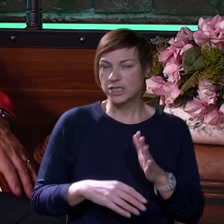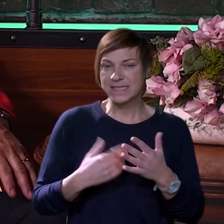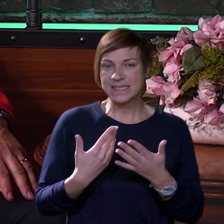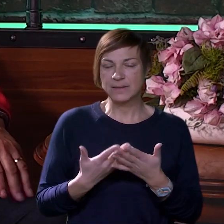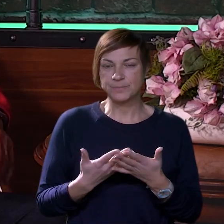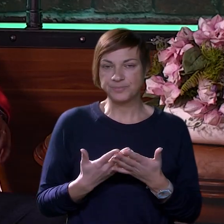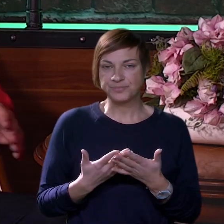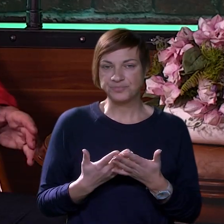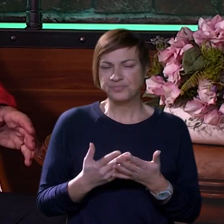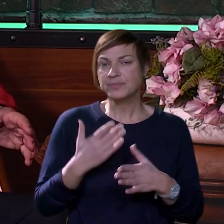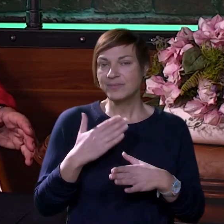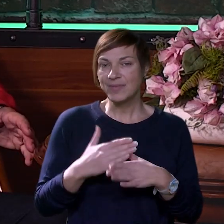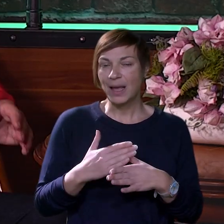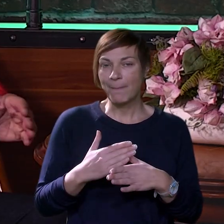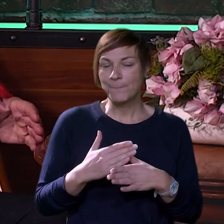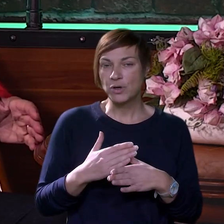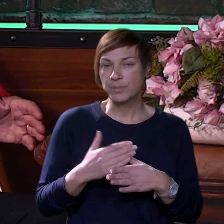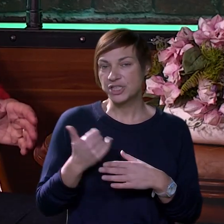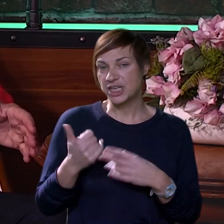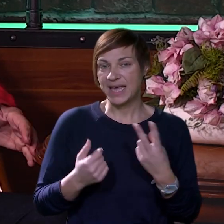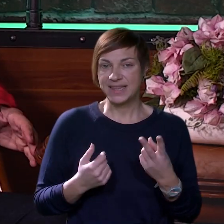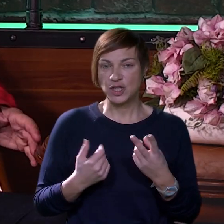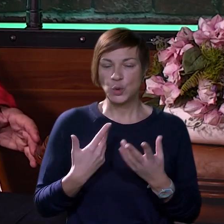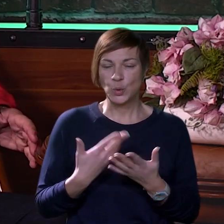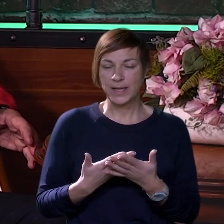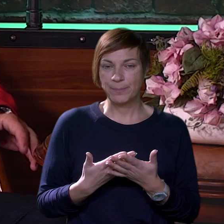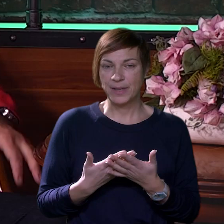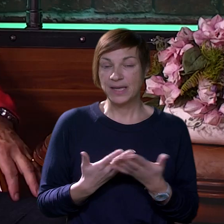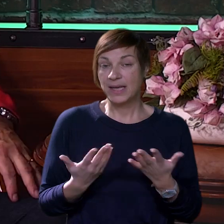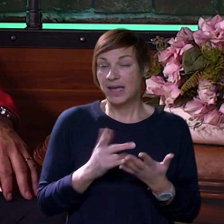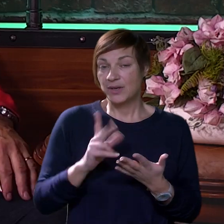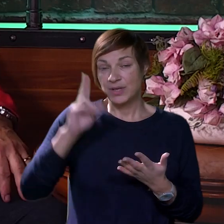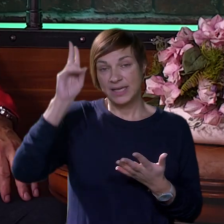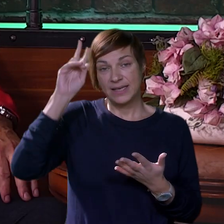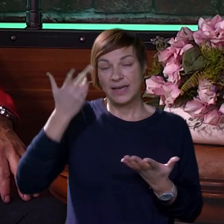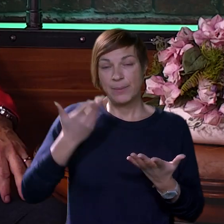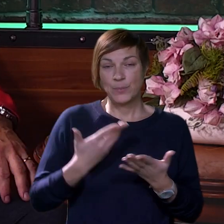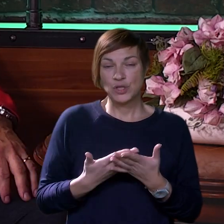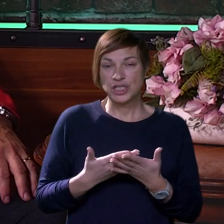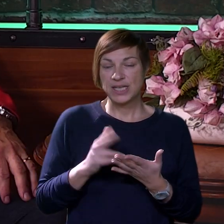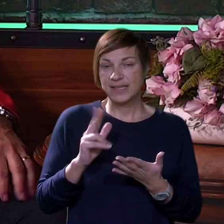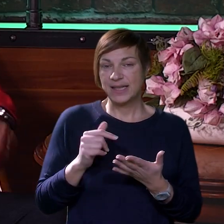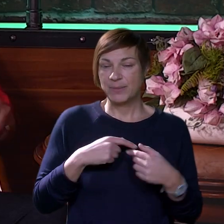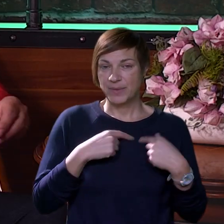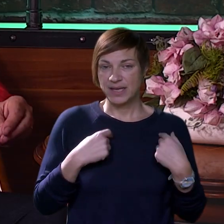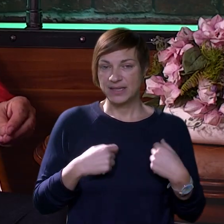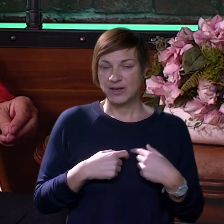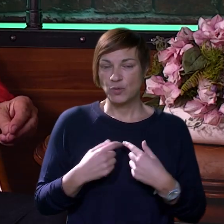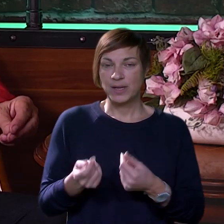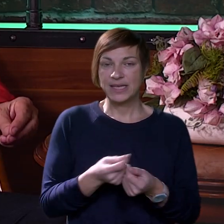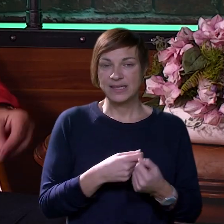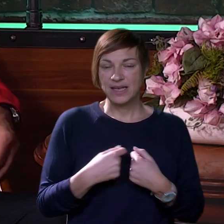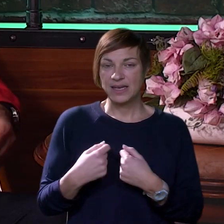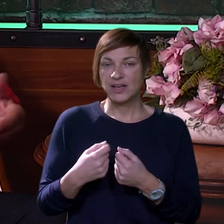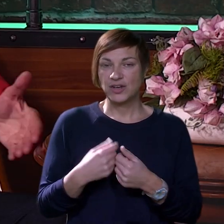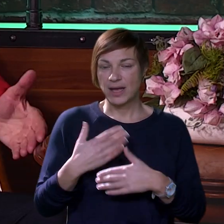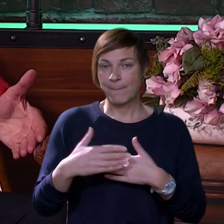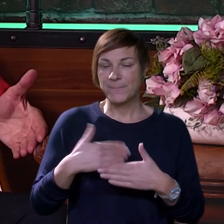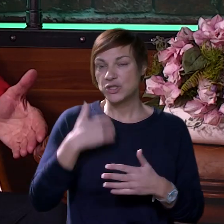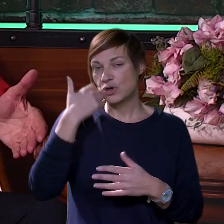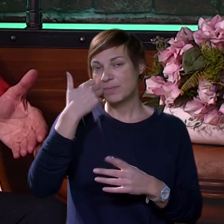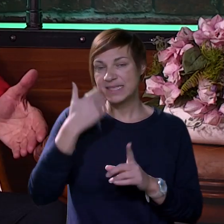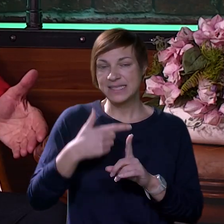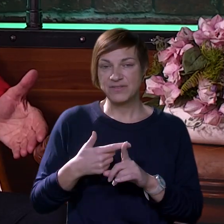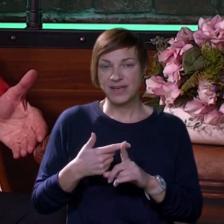noga. Točno. Pomažimo ljudi jedni drugima. Pa ako i ne možete, onda imate i humanitarnih organizacija među kojima